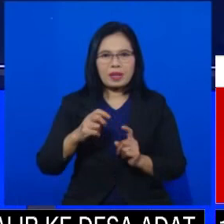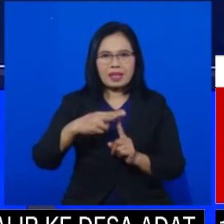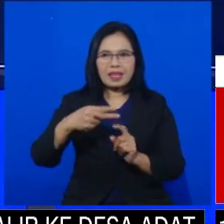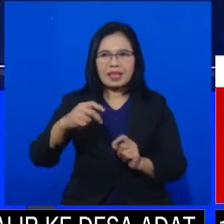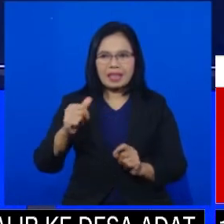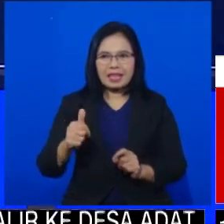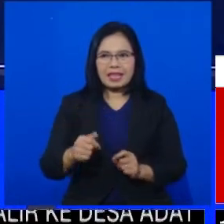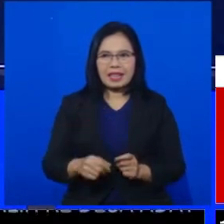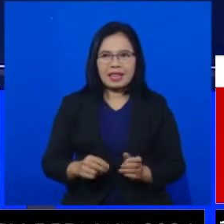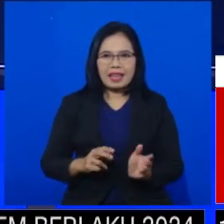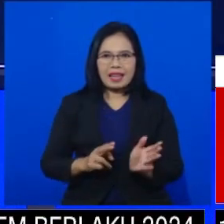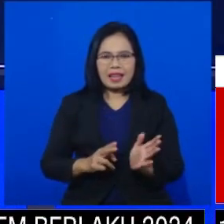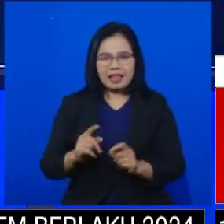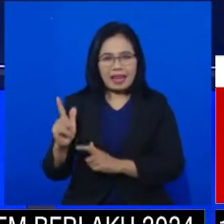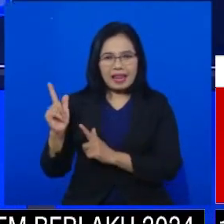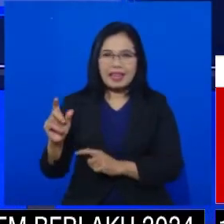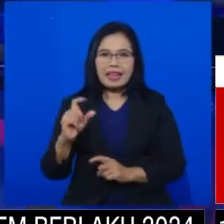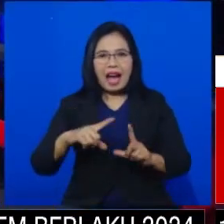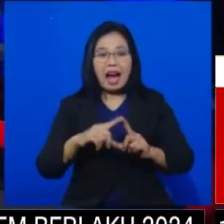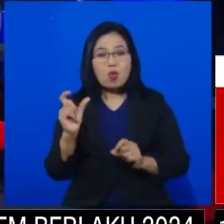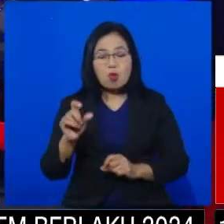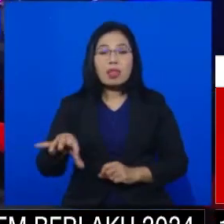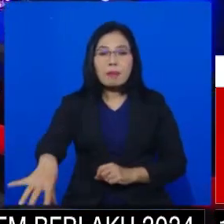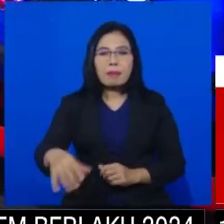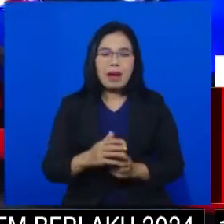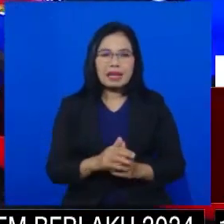langit Kota Pekanbaru, Provinsi Riau.